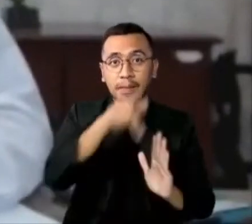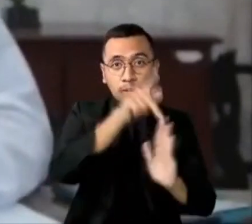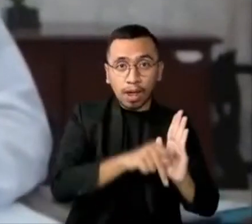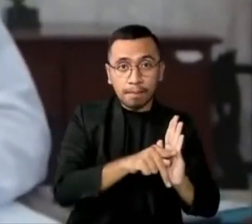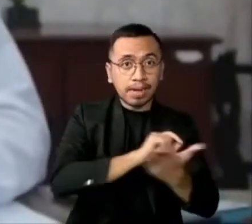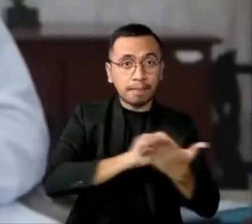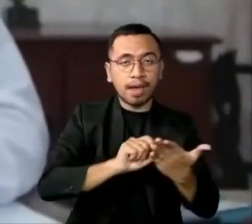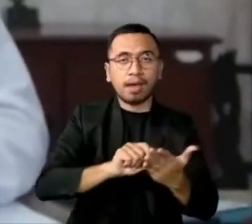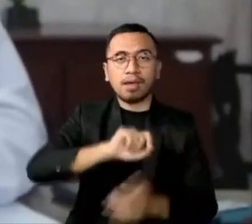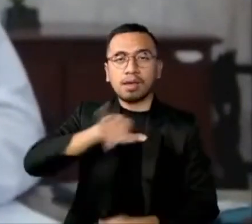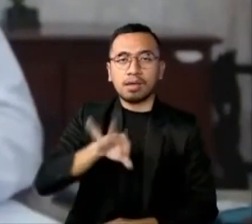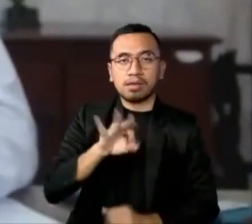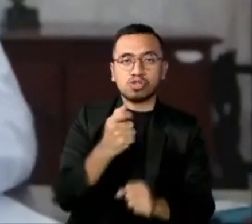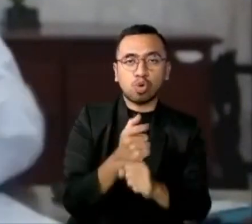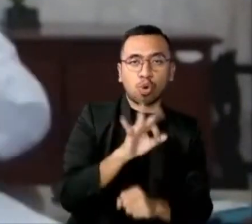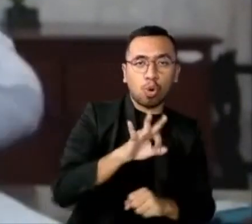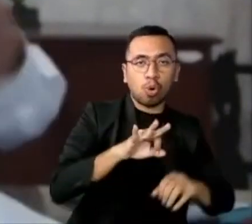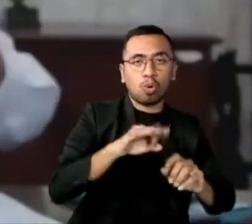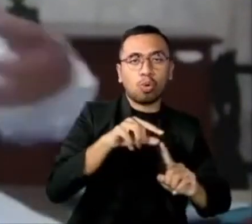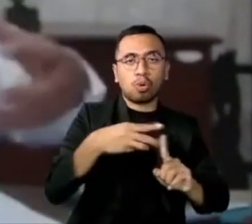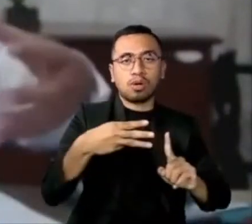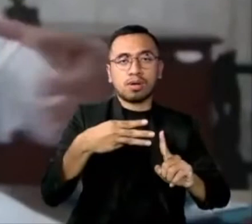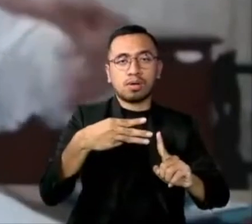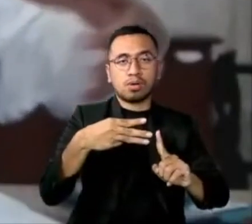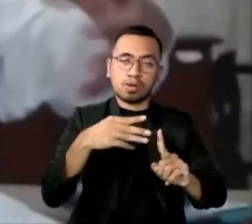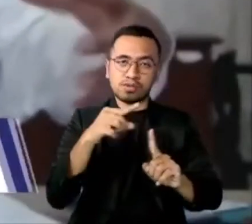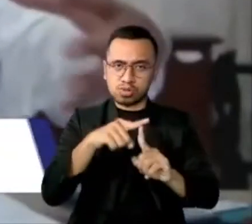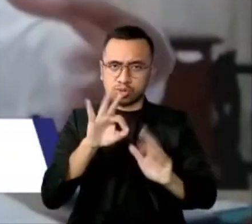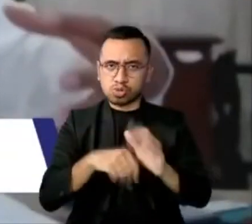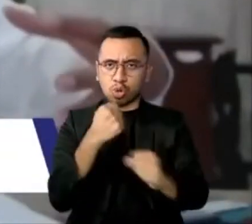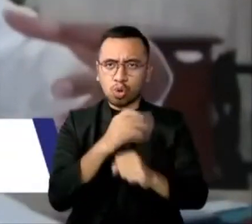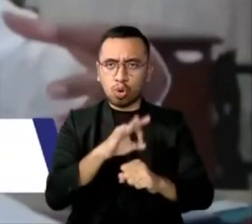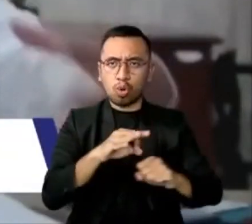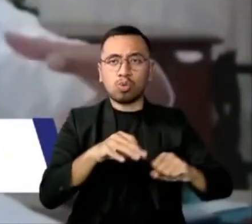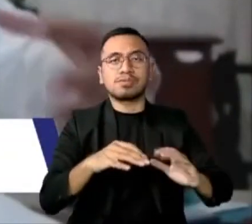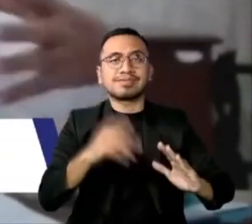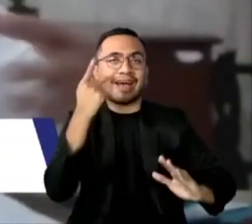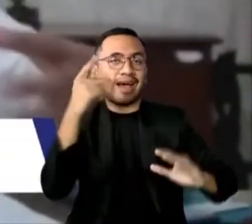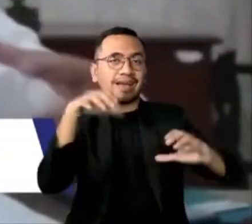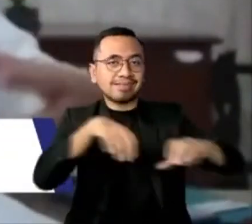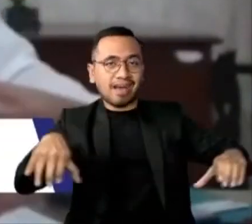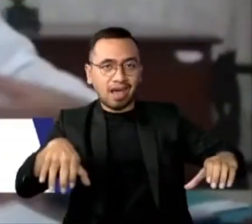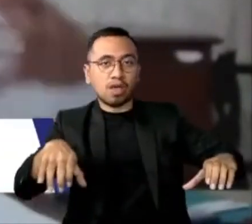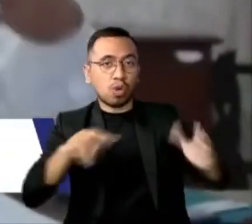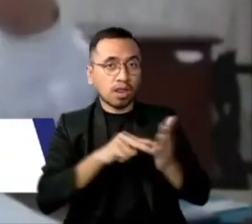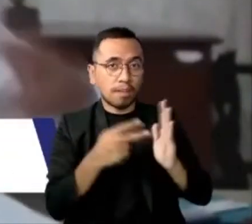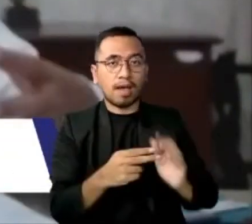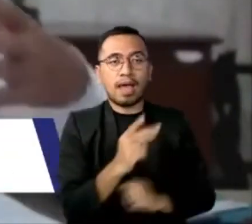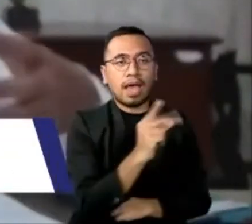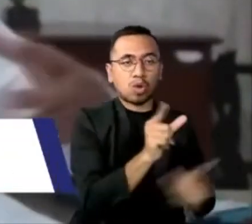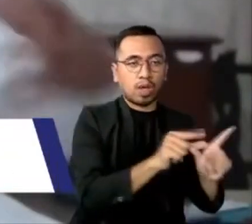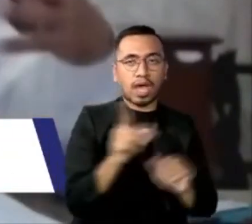Pranowo. Untuk buat Jogotongo sehingga antar tetangga dalam satuan RW itu ya bisa saling menjaga, bukan